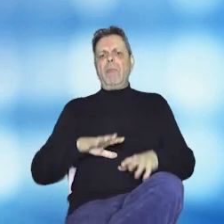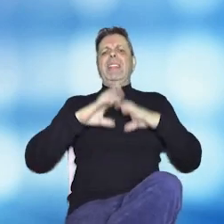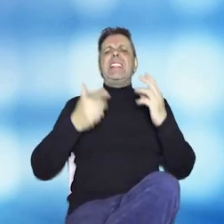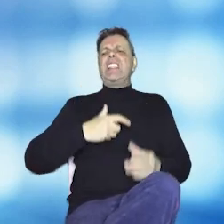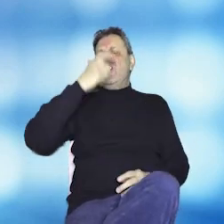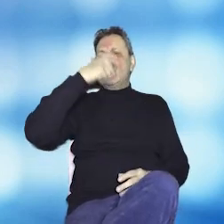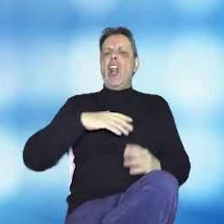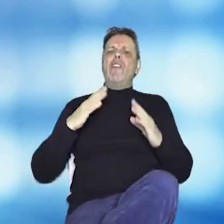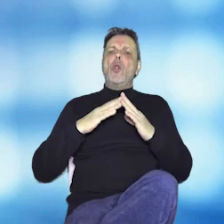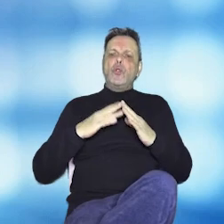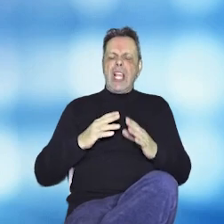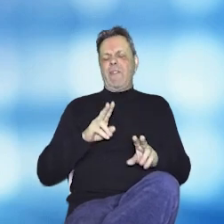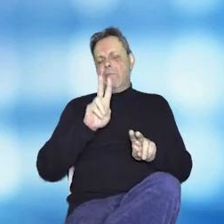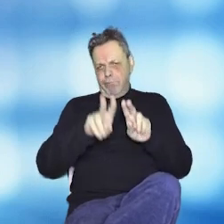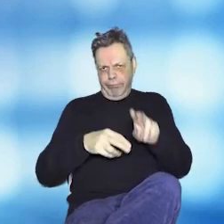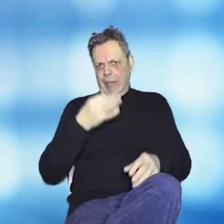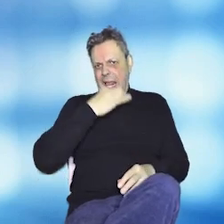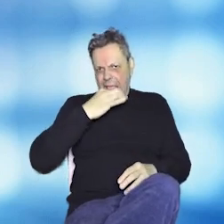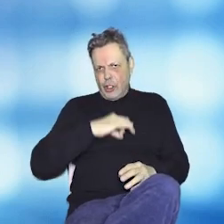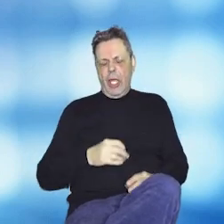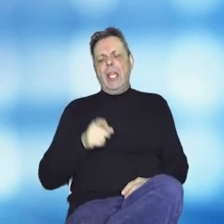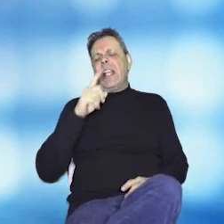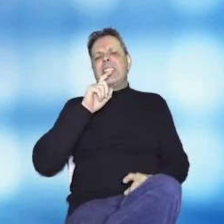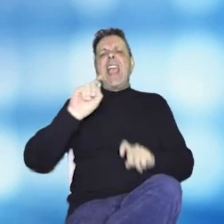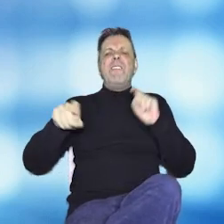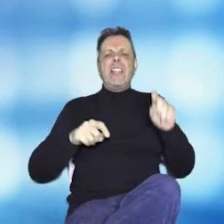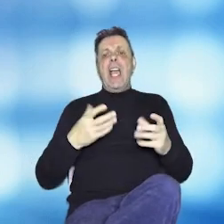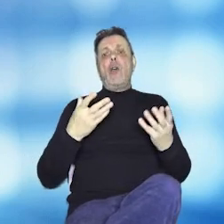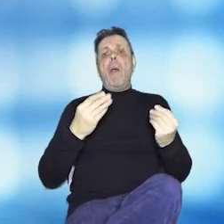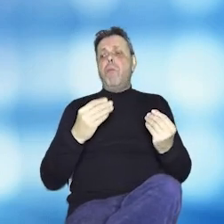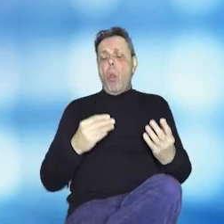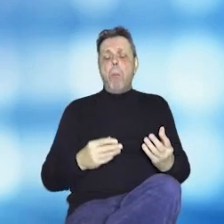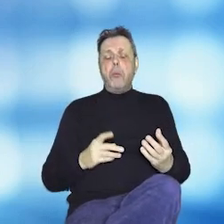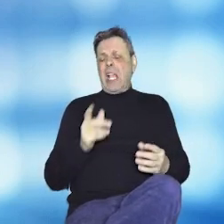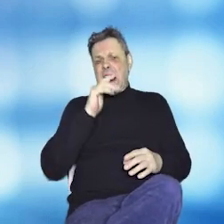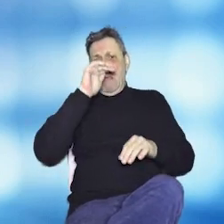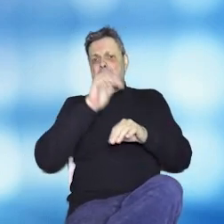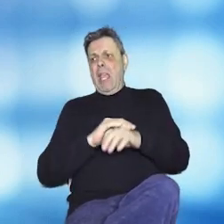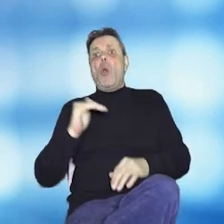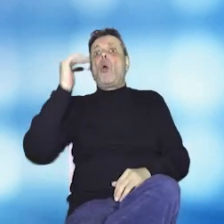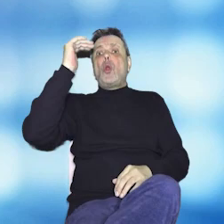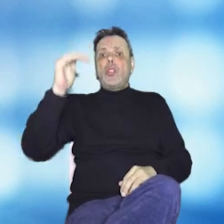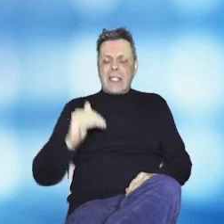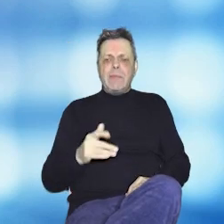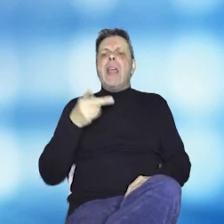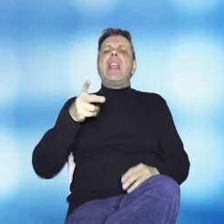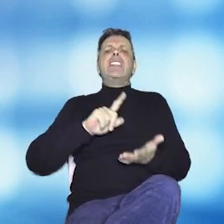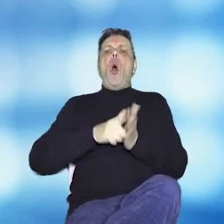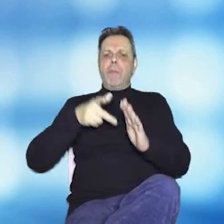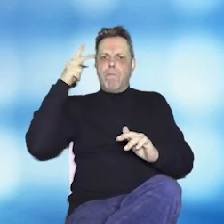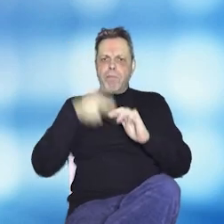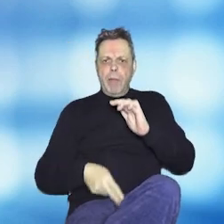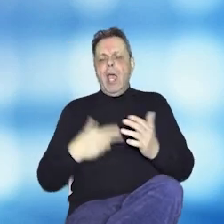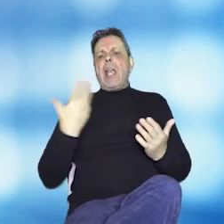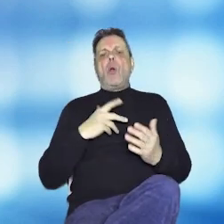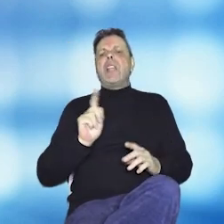svi članovi kućanstva liječe, jel da, jel, da se ta infekcija koja je često asimptomatska kod odraslih, da se u korijenu presječe,